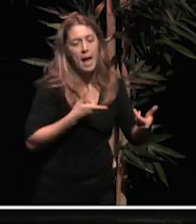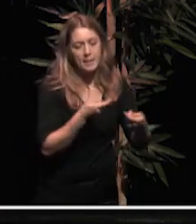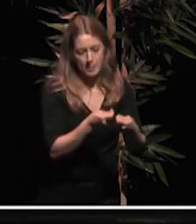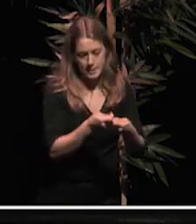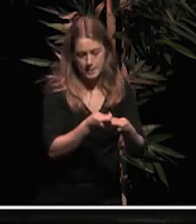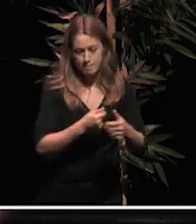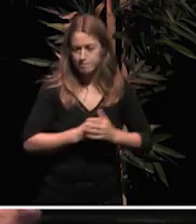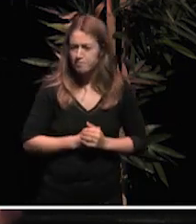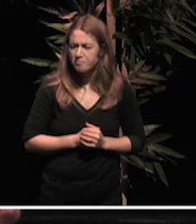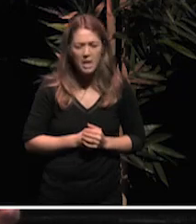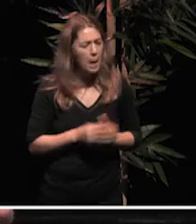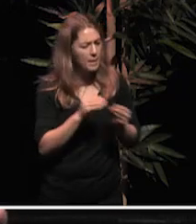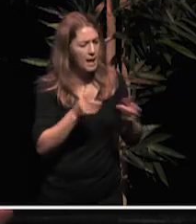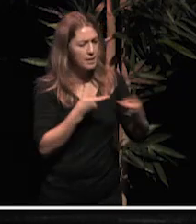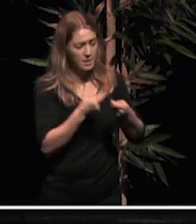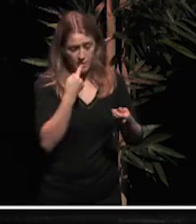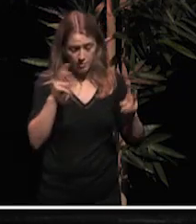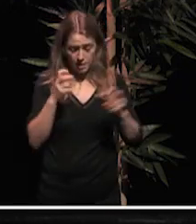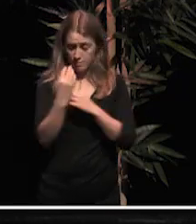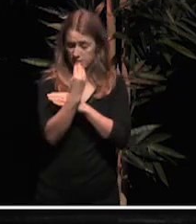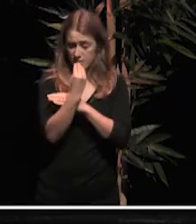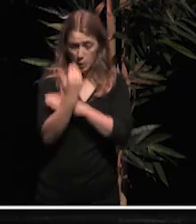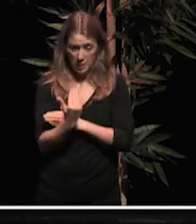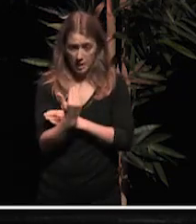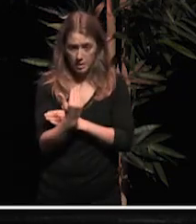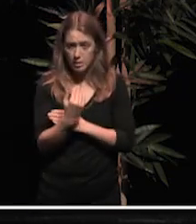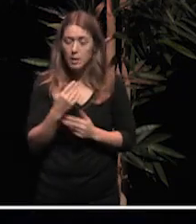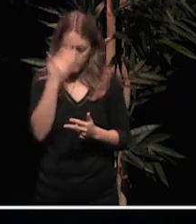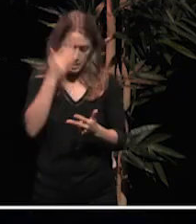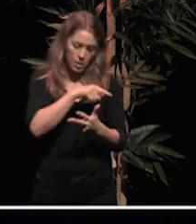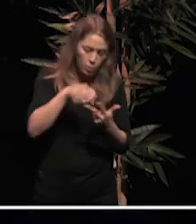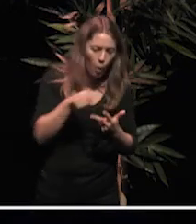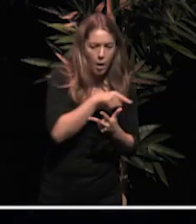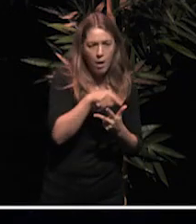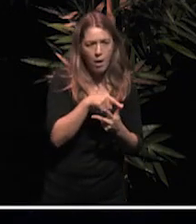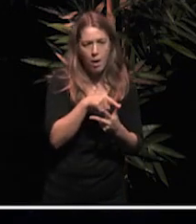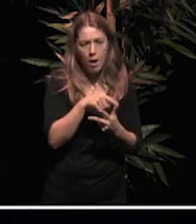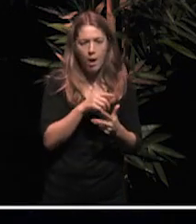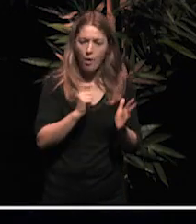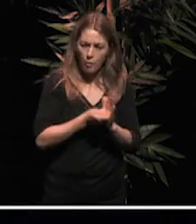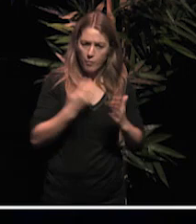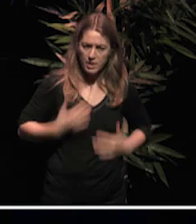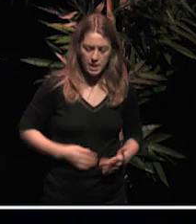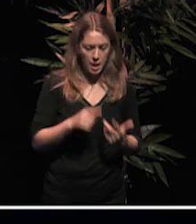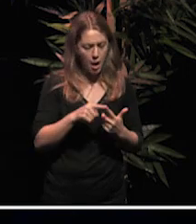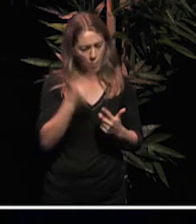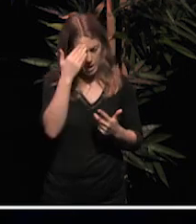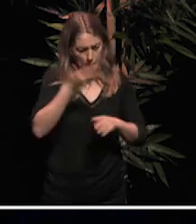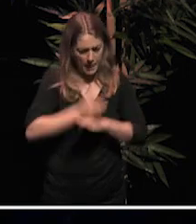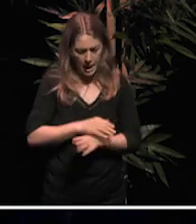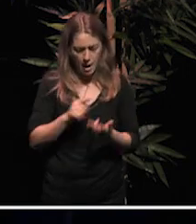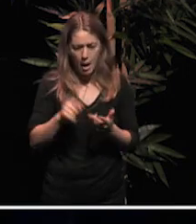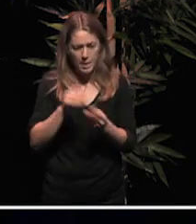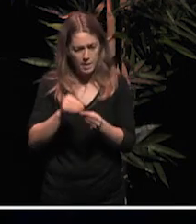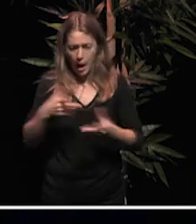le matériel adapté, c'est une sécurité formidable. Donc si on se tient en forme, la condition physique, si mentalement on est prêt à y aller, et si le